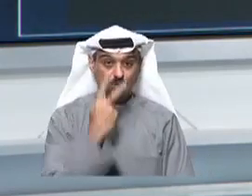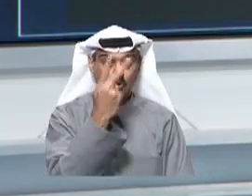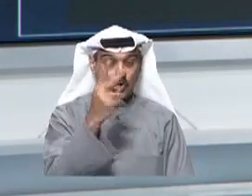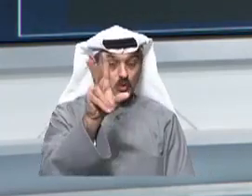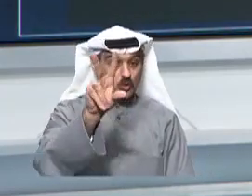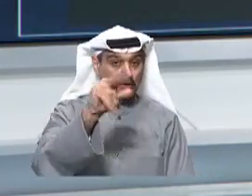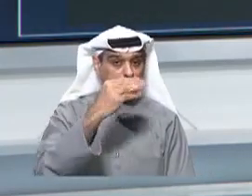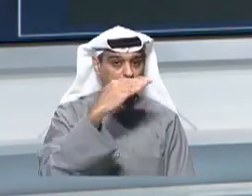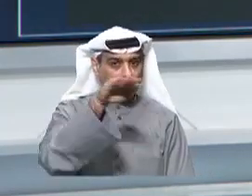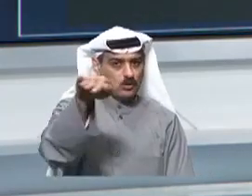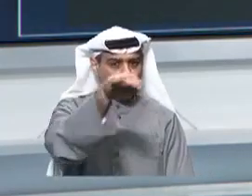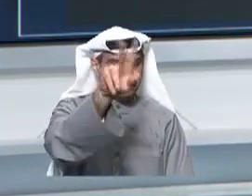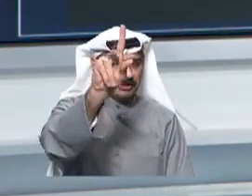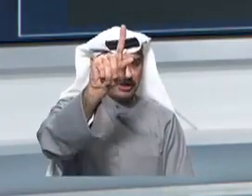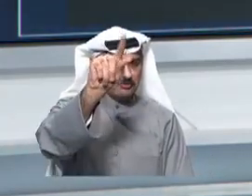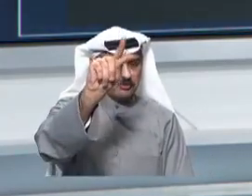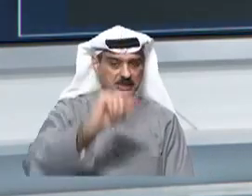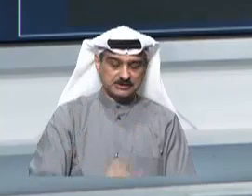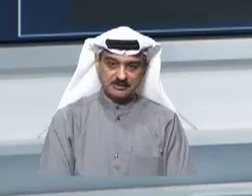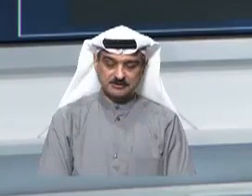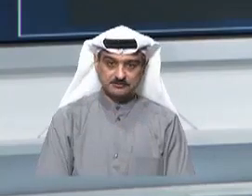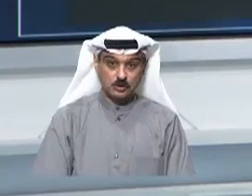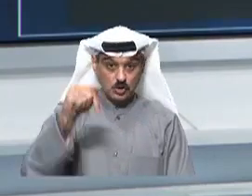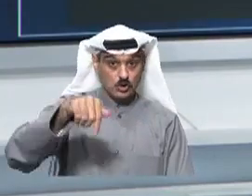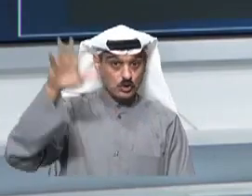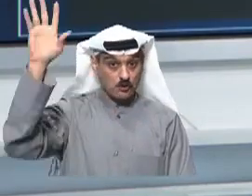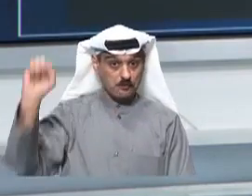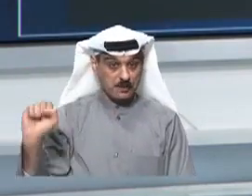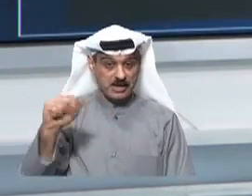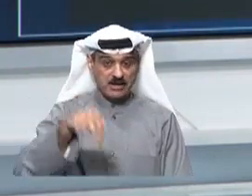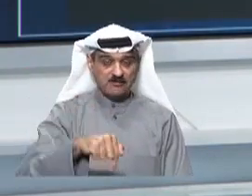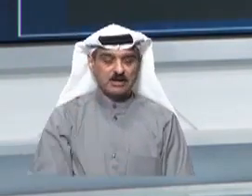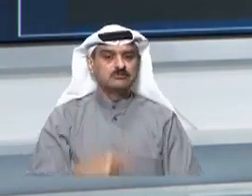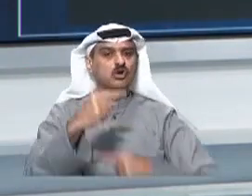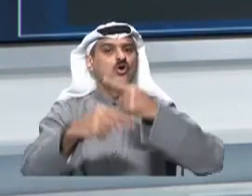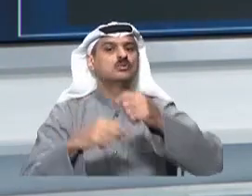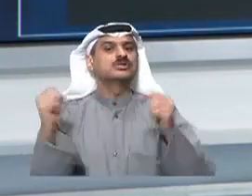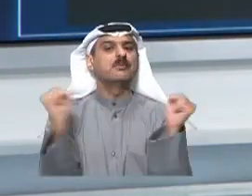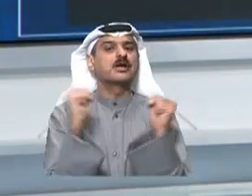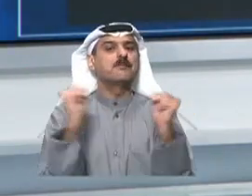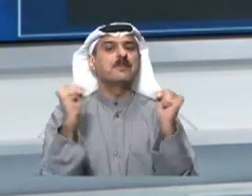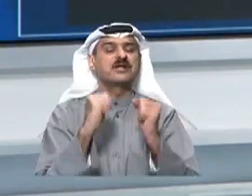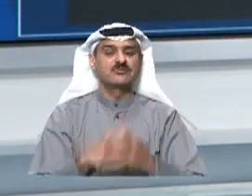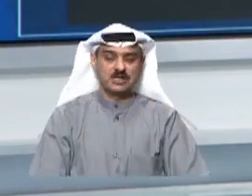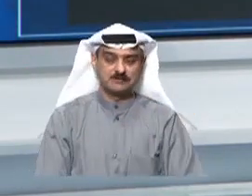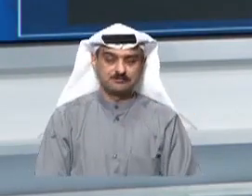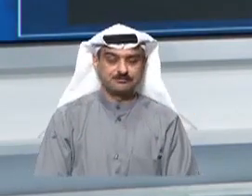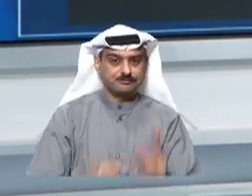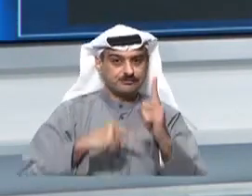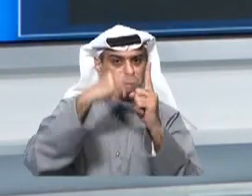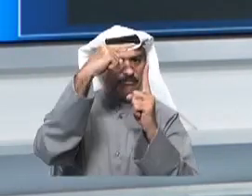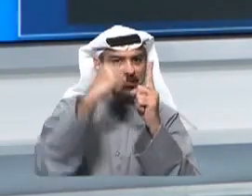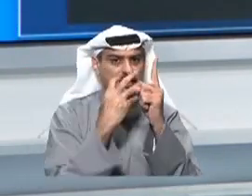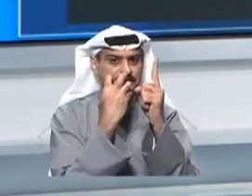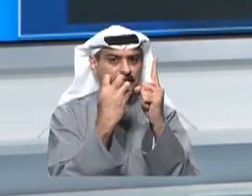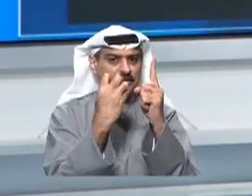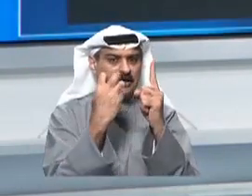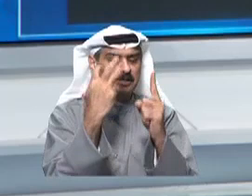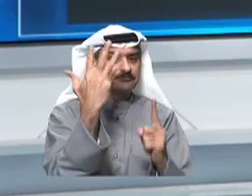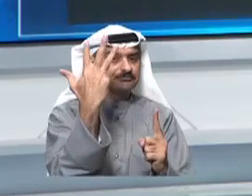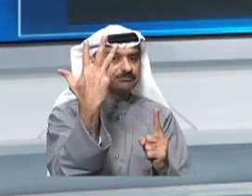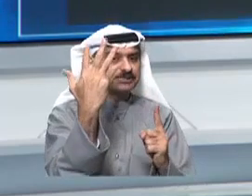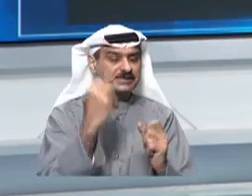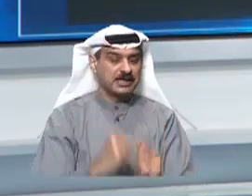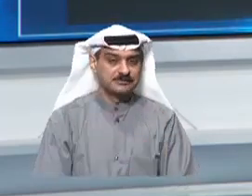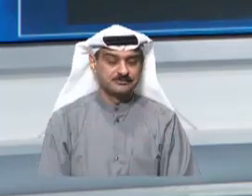الساعة. الأجواء المتوقعة في منتصف هذه الليلة أجواء راح تستمر باردة، وقد تصل درجات الحرارة إلى 9 درجات